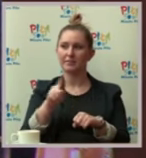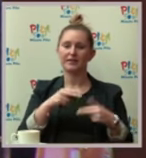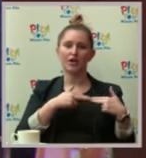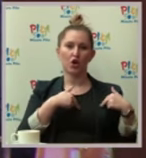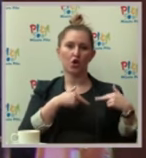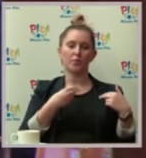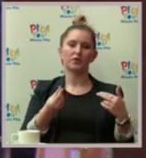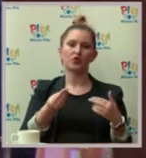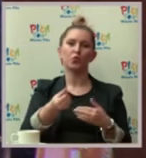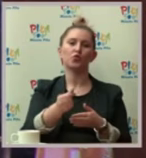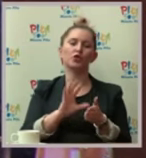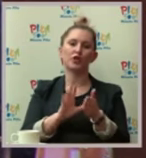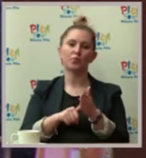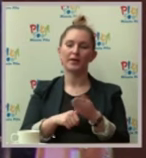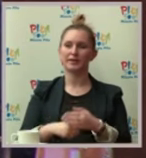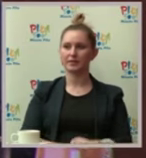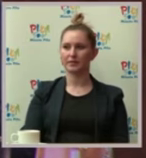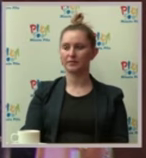Rady Miasta